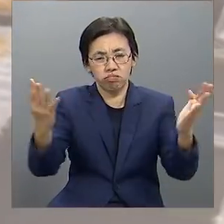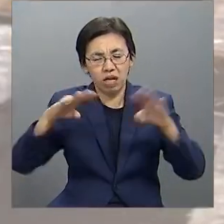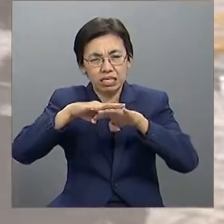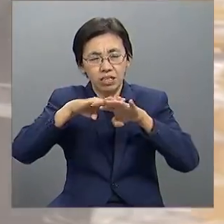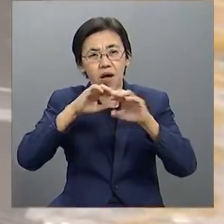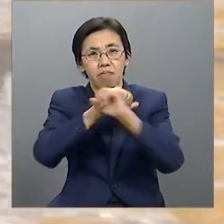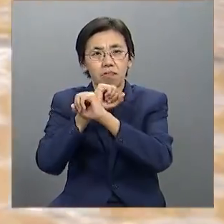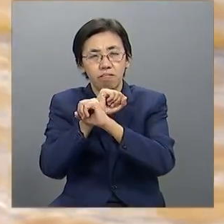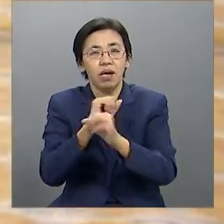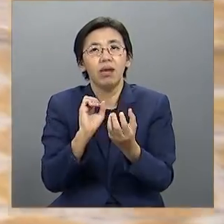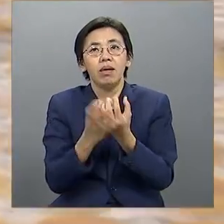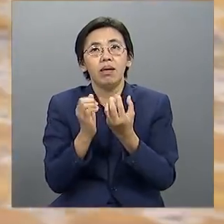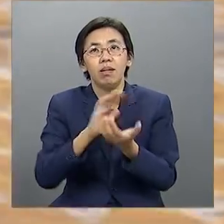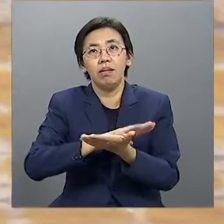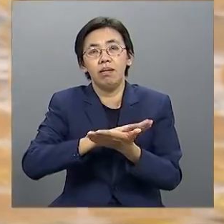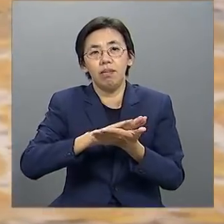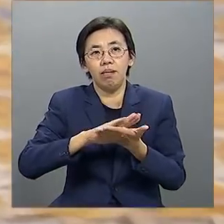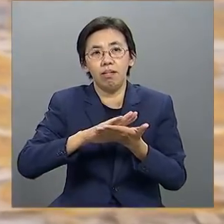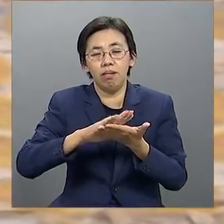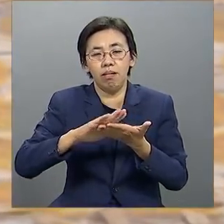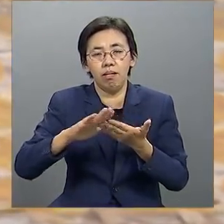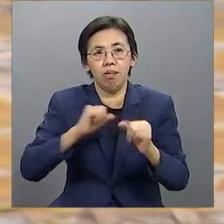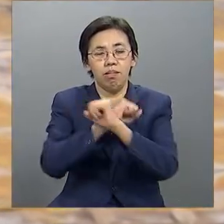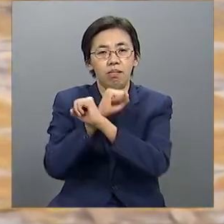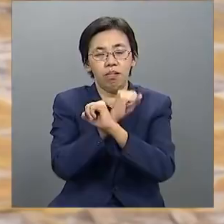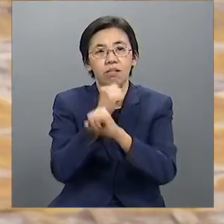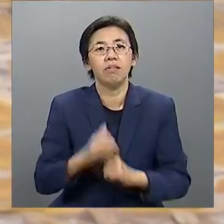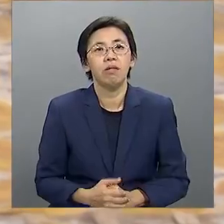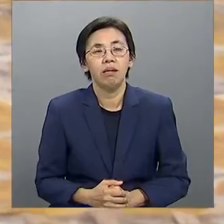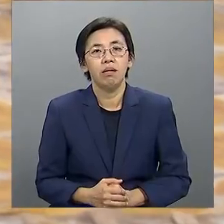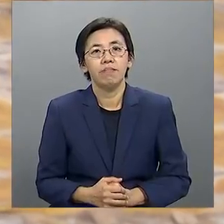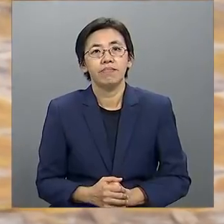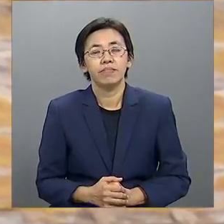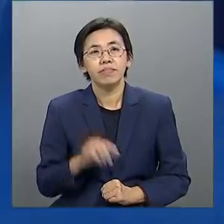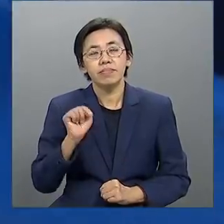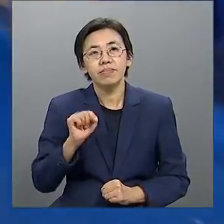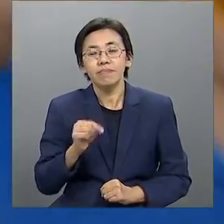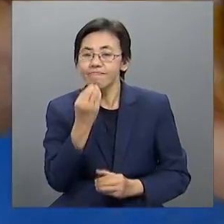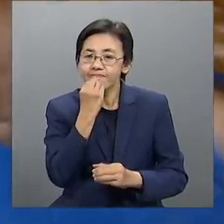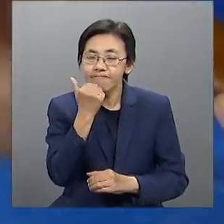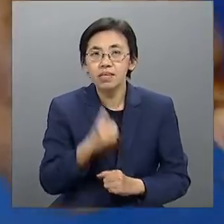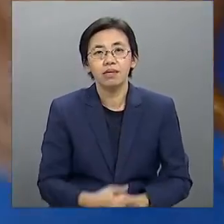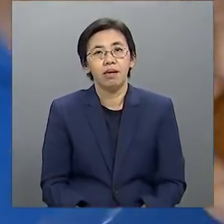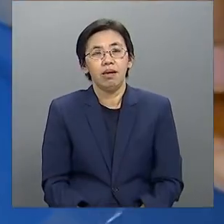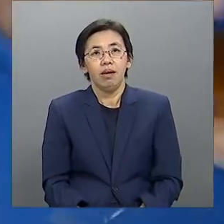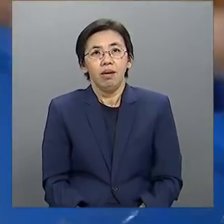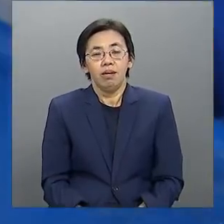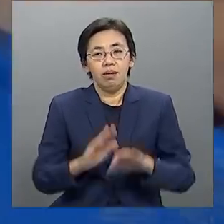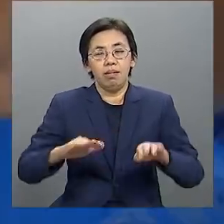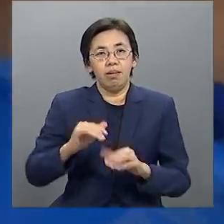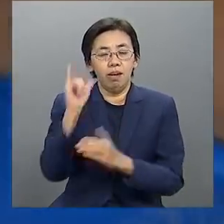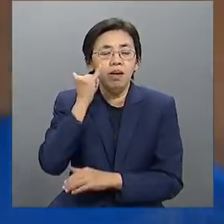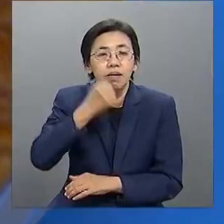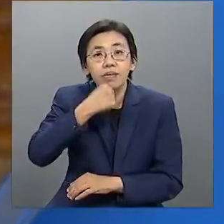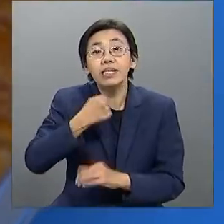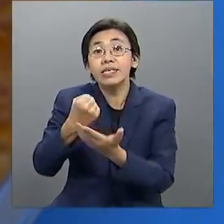ที่สะอาดปลอดภัยต่อผู้บริโภคค่ะเนื่องถึงคุณยายตอนเด็กคุณยายชอบทำไม่กินนะคะแต่ว่าที่บ้านเนี่ยแต่คุณยายบอกว่ามะม่วงหวานอยู่แล้